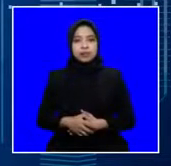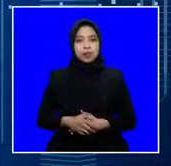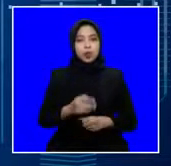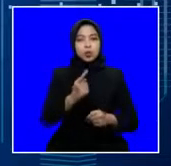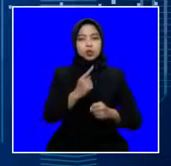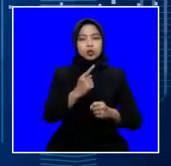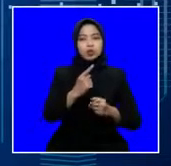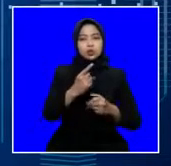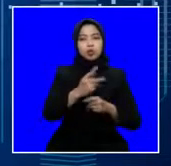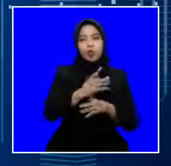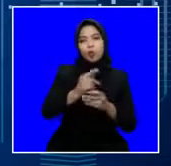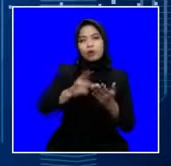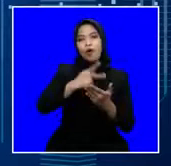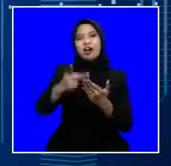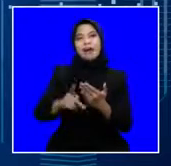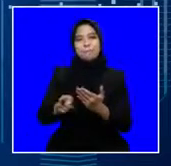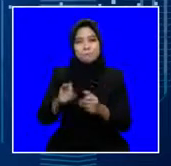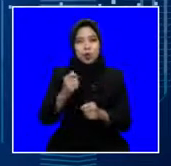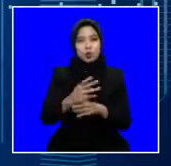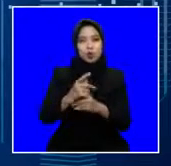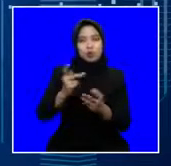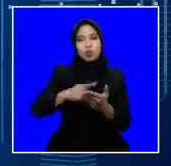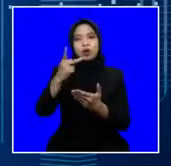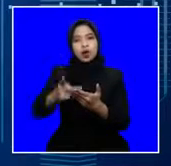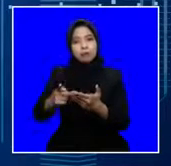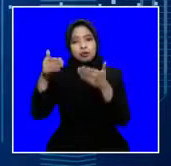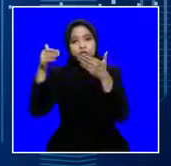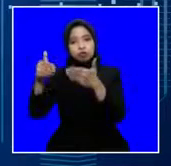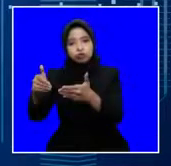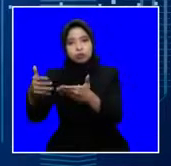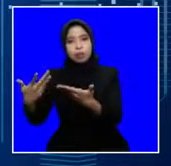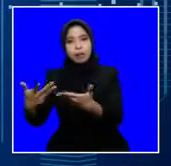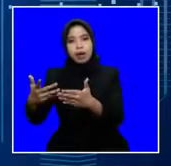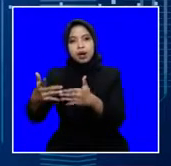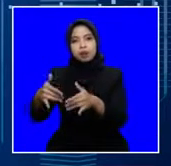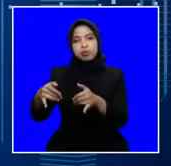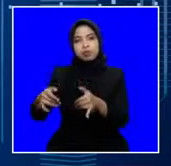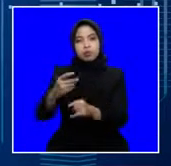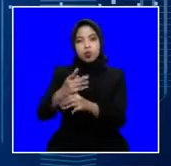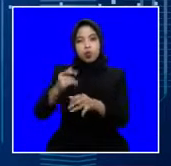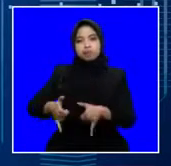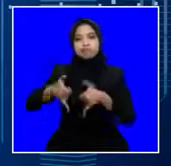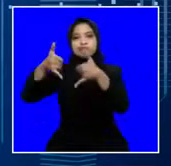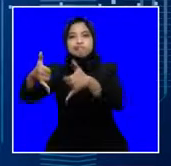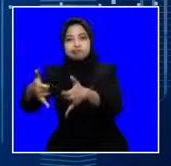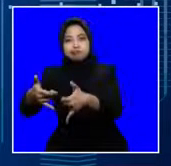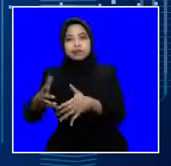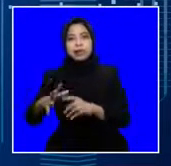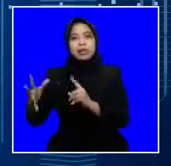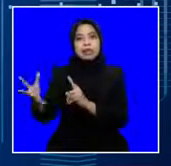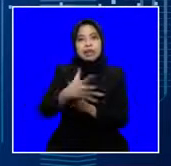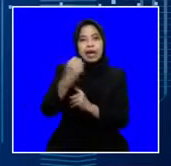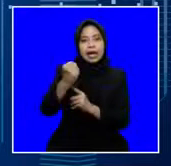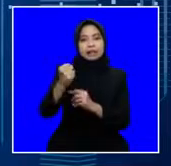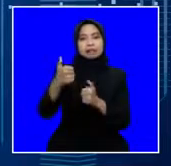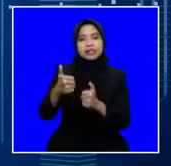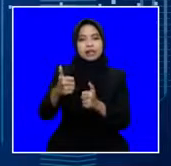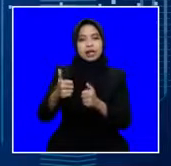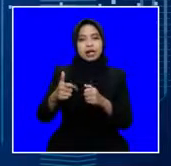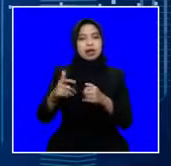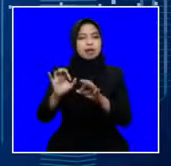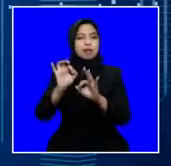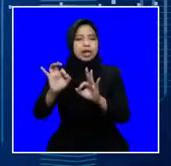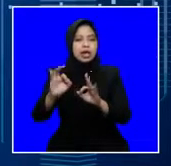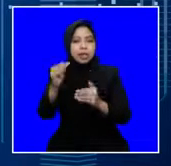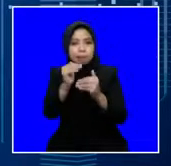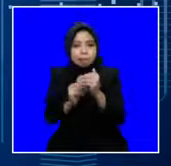guru, ya, guru dan tenaga pendidikan, untuk memberikan beasiswa kepada guru untuk mencapai tingkat akademia yang lebih